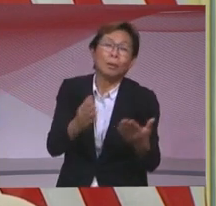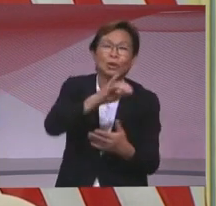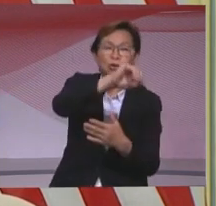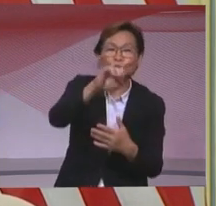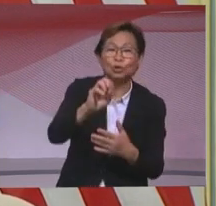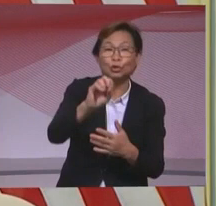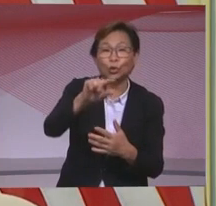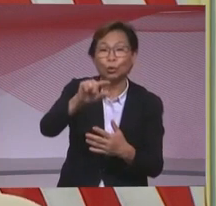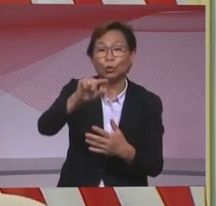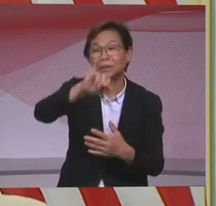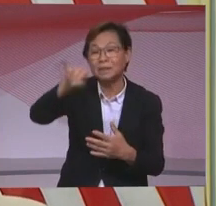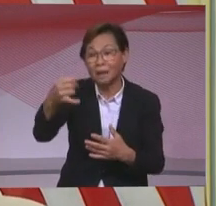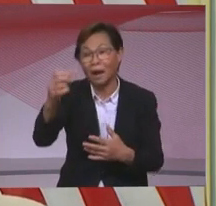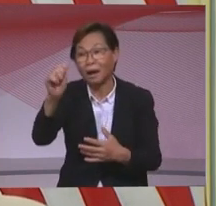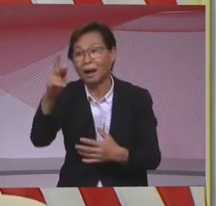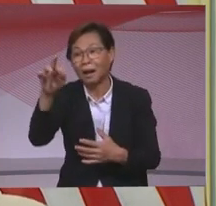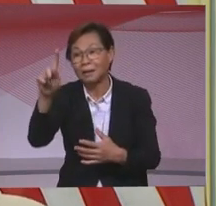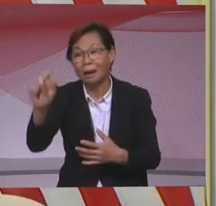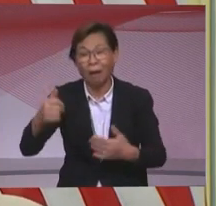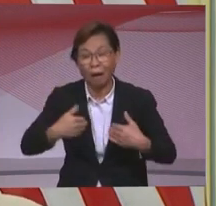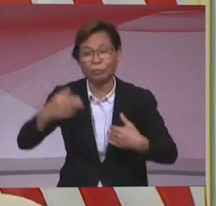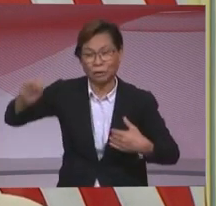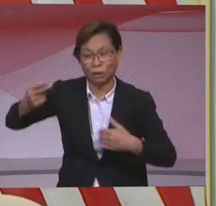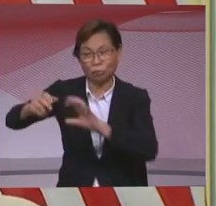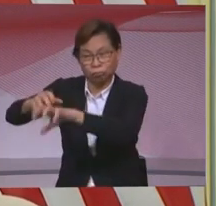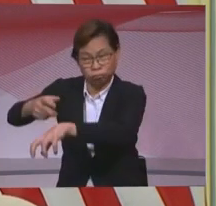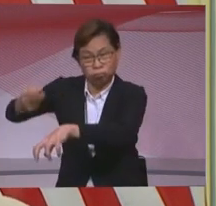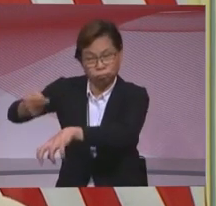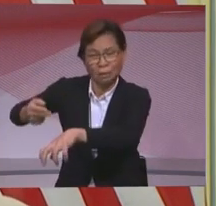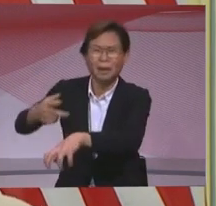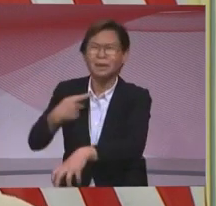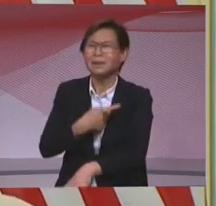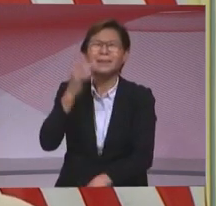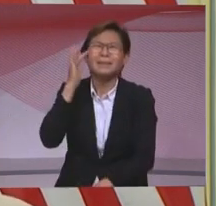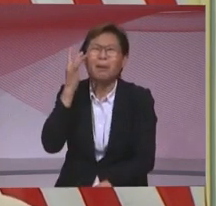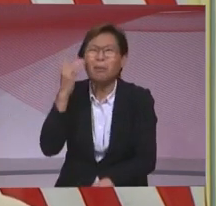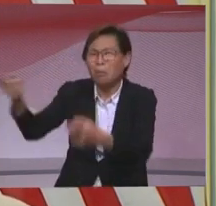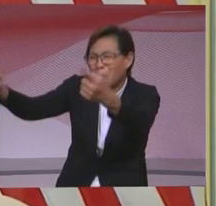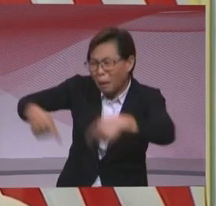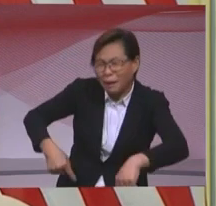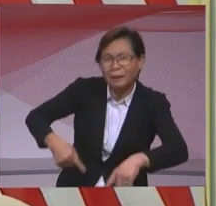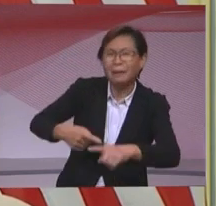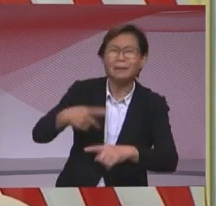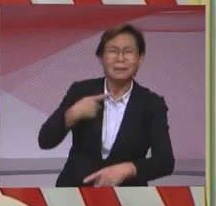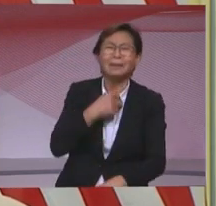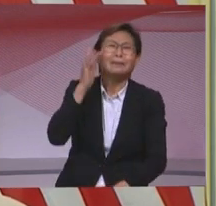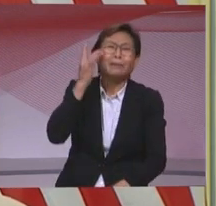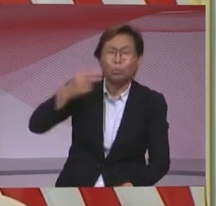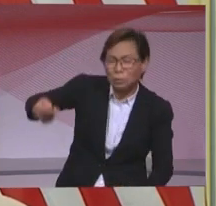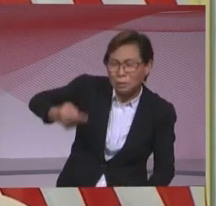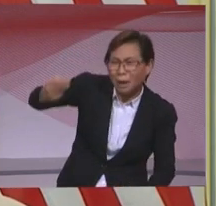katakan contoh. Jogja ada hijau. Tapi kita tidak tahu dia balik tu, kita tidak mempunyai sejarah